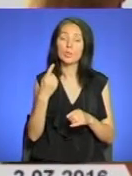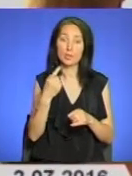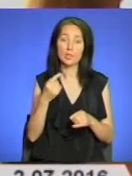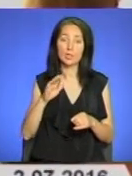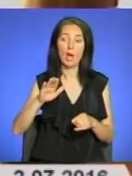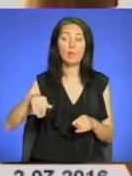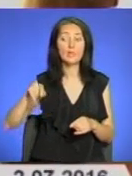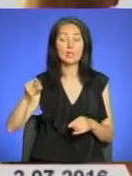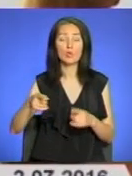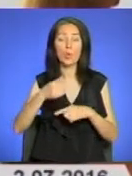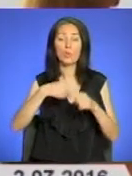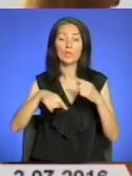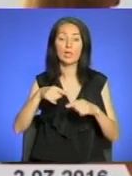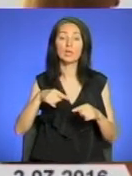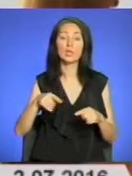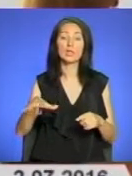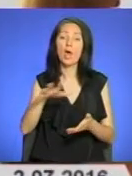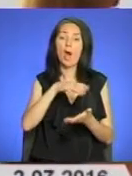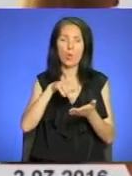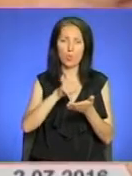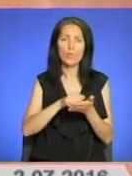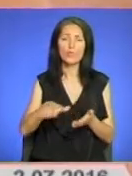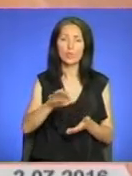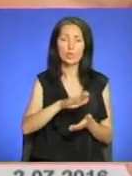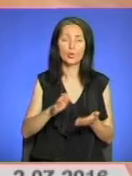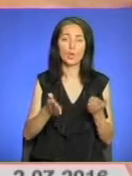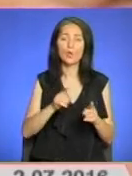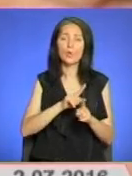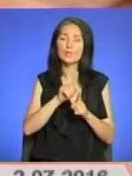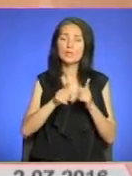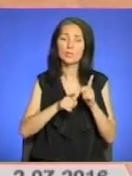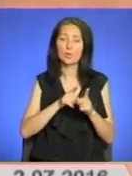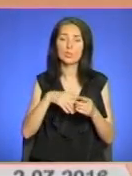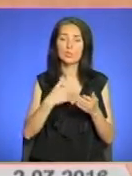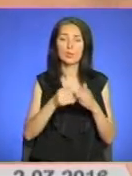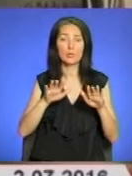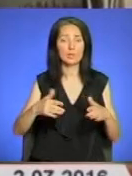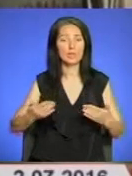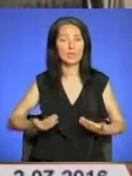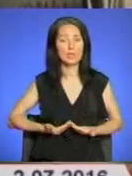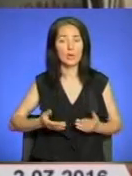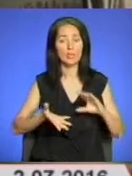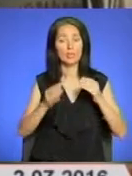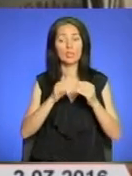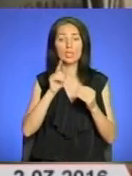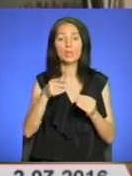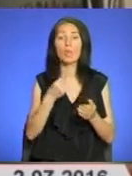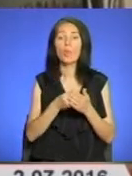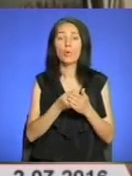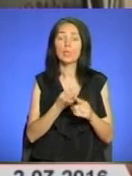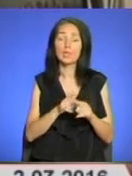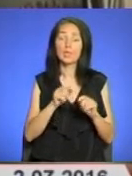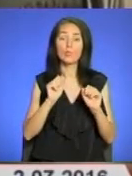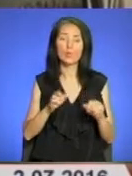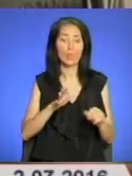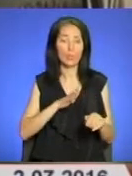і після цього повертаються на окуповані території або змінюють своє місце проживання. Внаслідок цього кошти, які могли